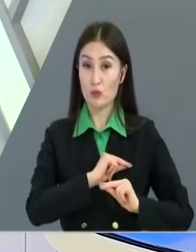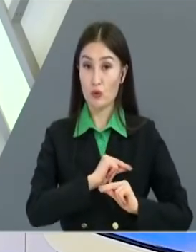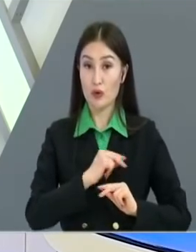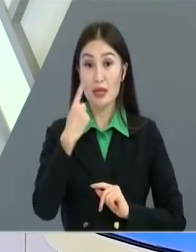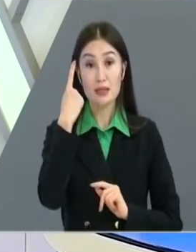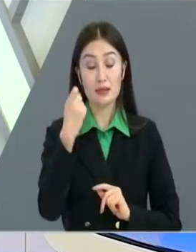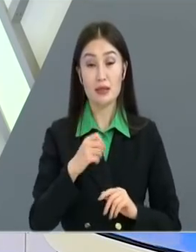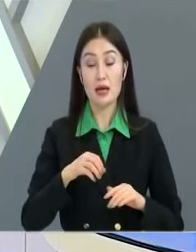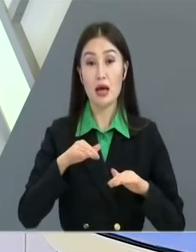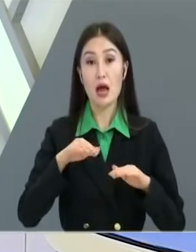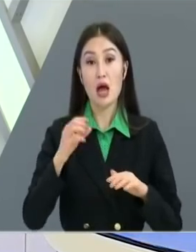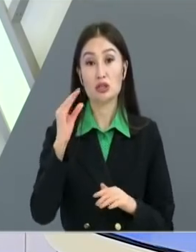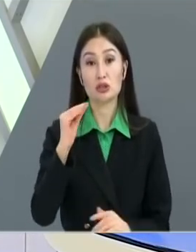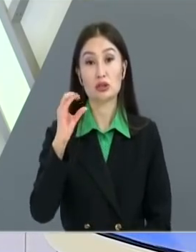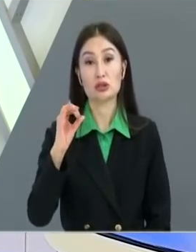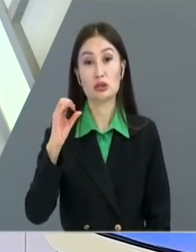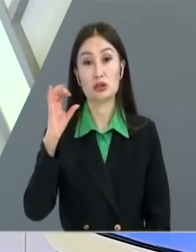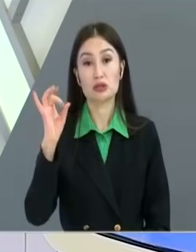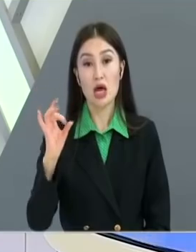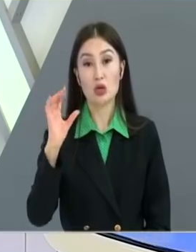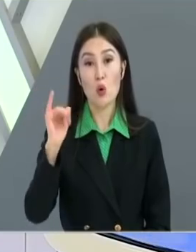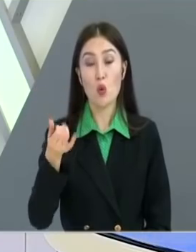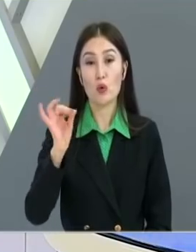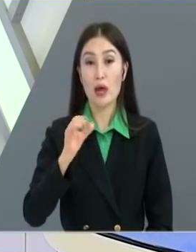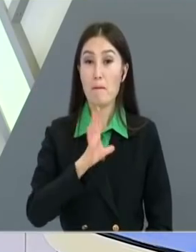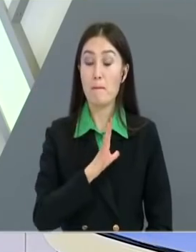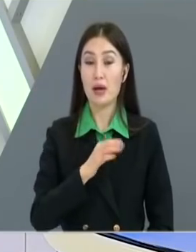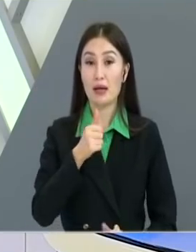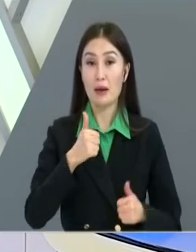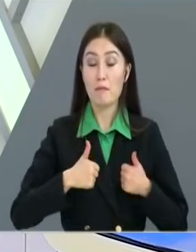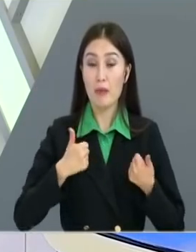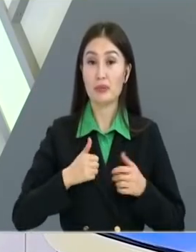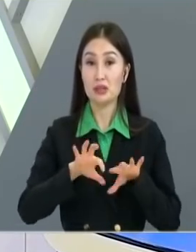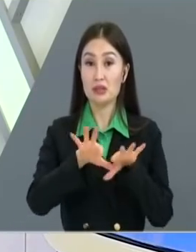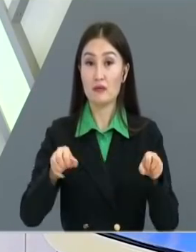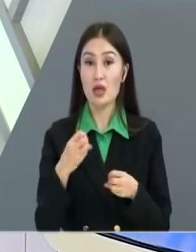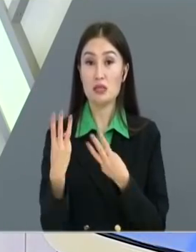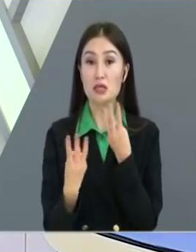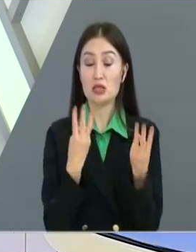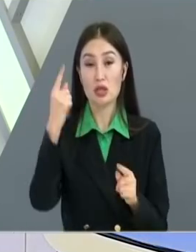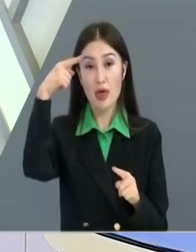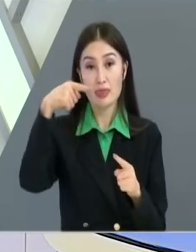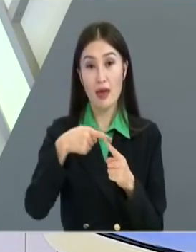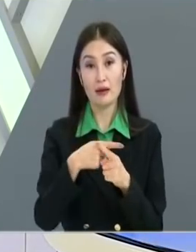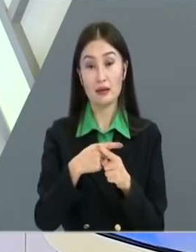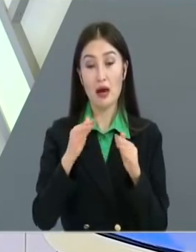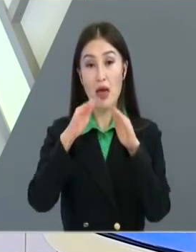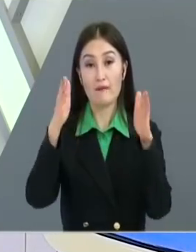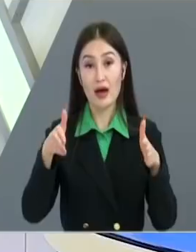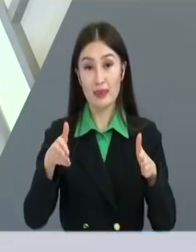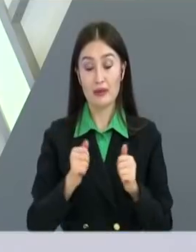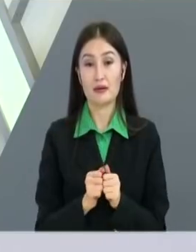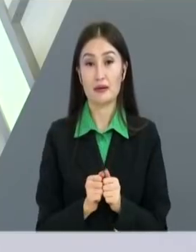на месторождении Джируи в Таласской области были попытки захвата. Сожжена техника и контейнеры в городке